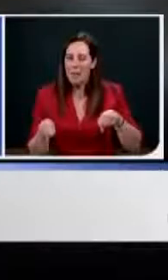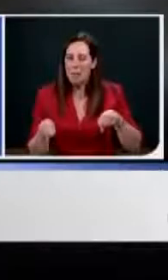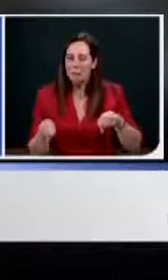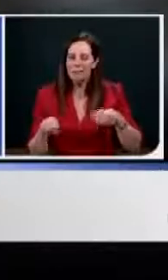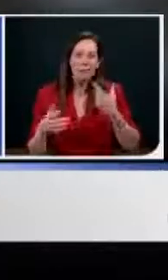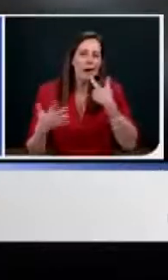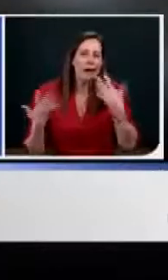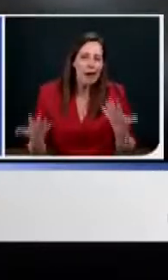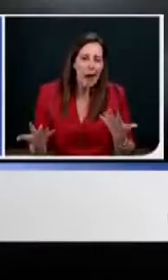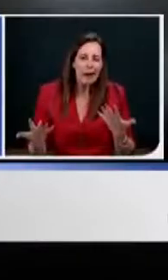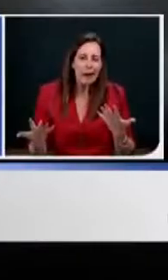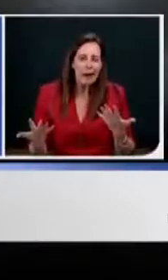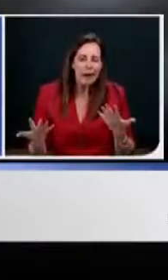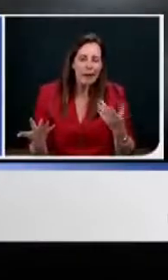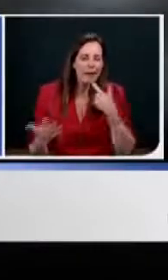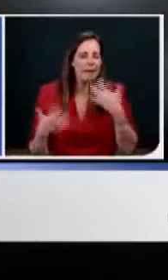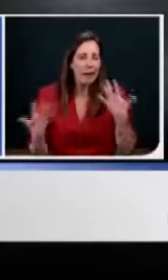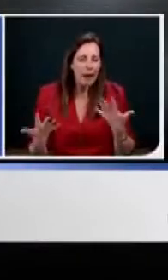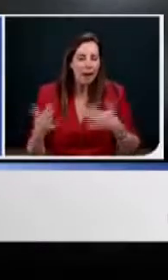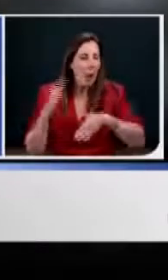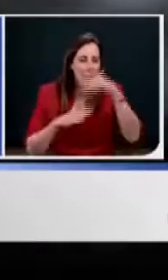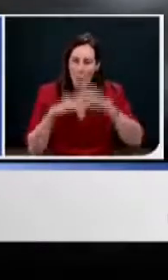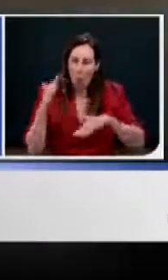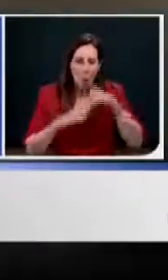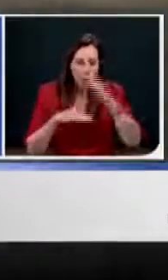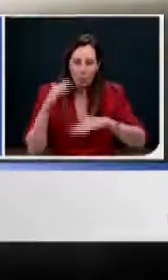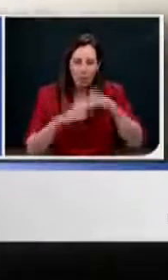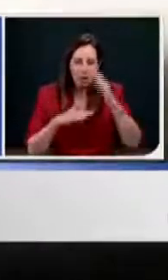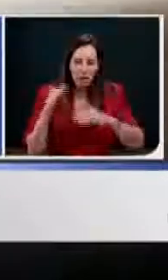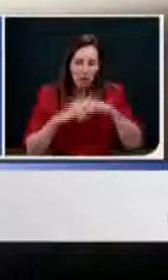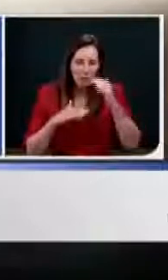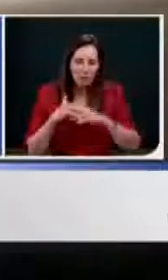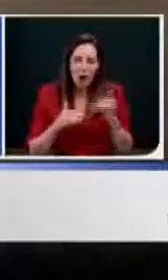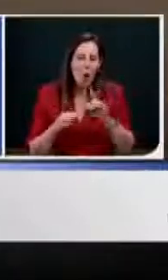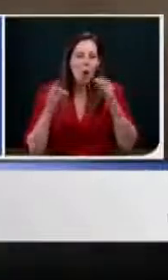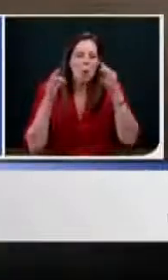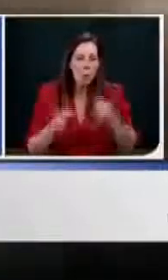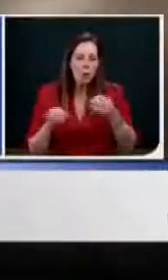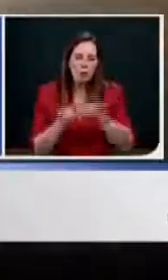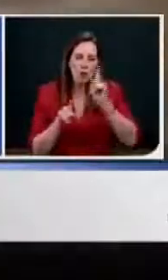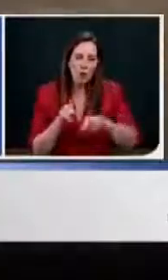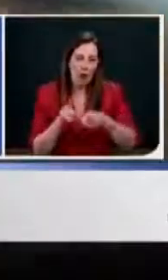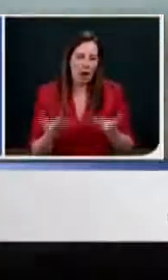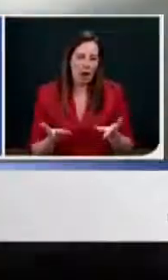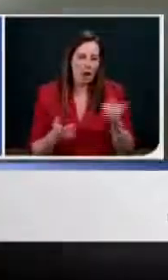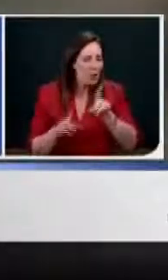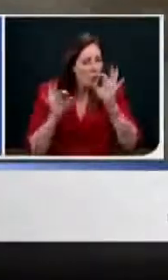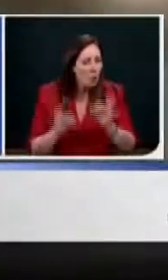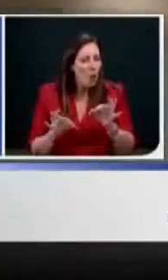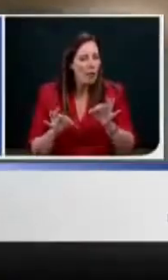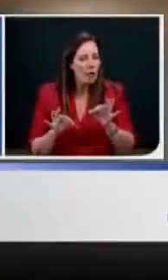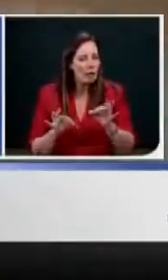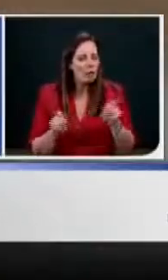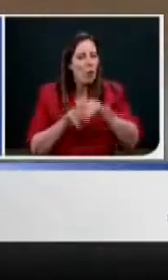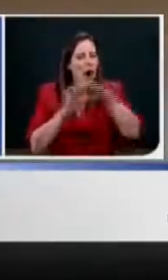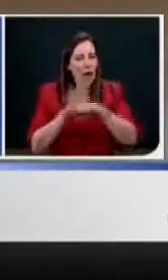נגיד ככה, בלשון מעטה, בונים לא בדיוק לפי התקנים ולא בדיוק לפי